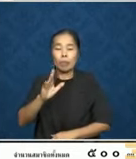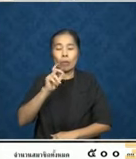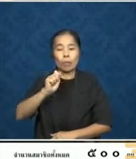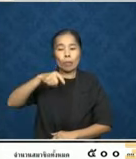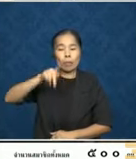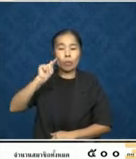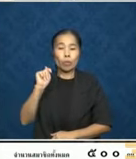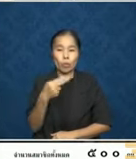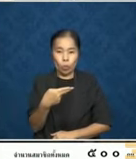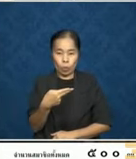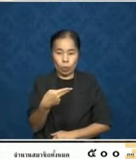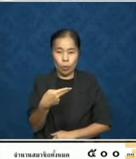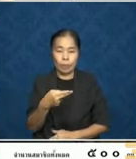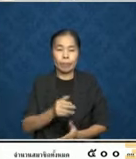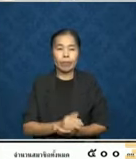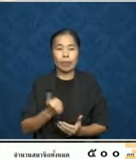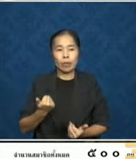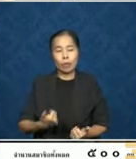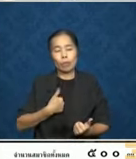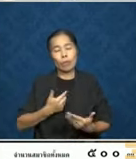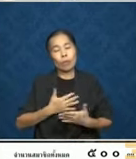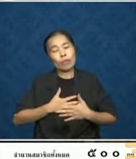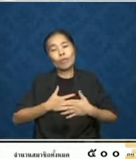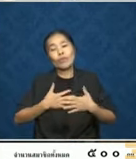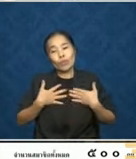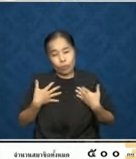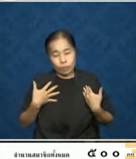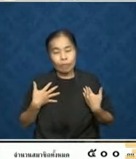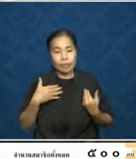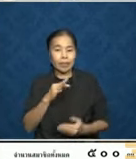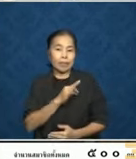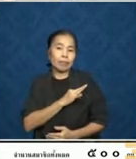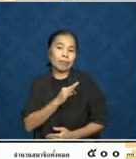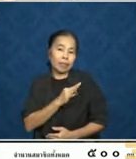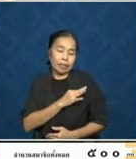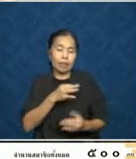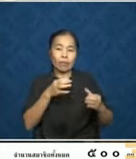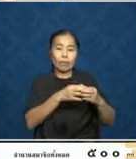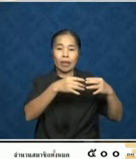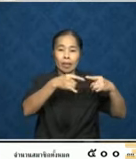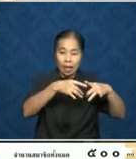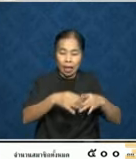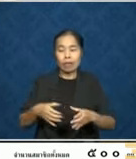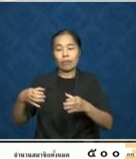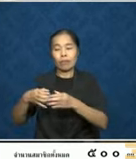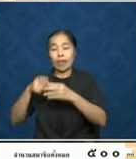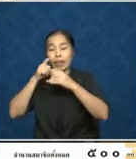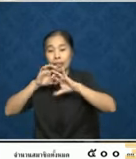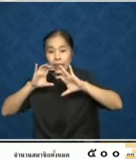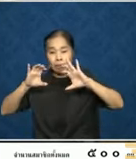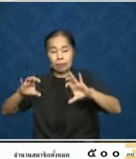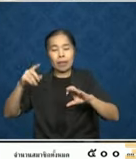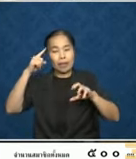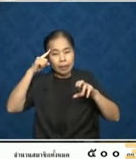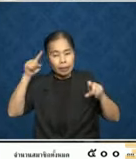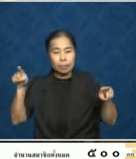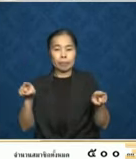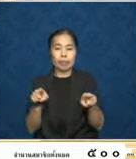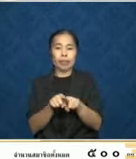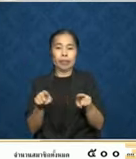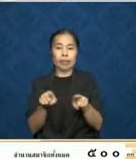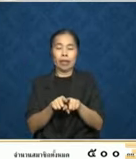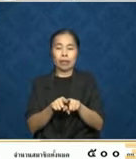านประธานครับวันนี้ผมมีความสุขนะครับที่ได้เห็นสมาชิกทั้งฝ่ายค้านทั้งฝ่ายรัฐบาลได้เห็นความ